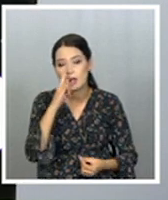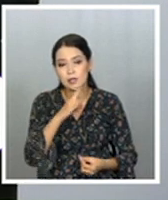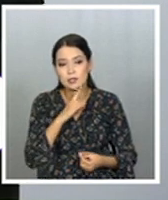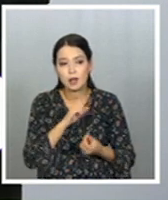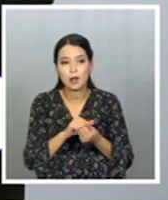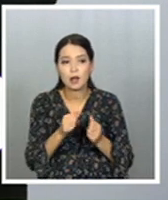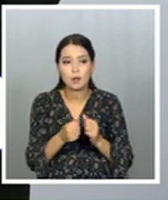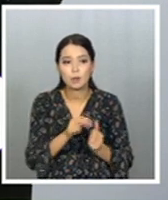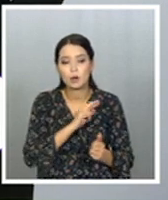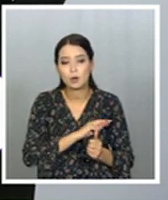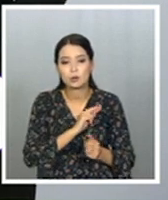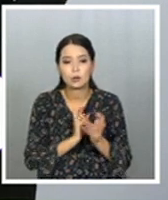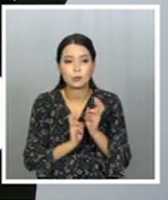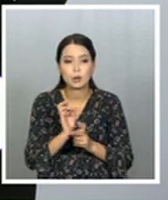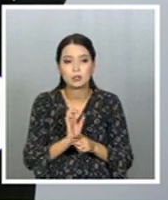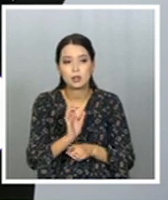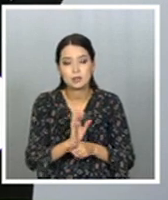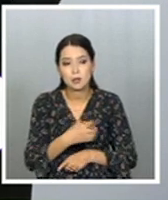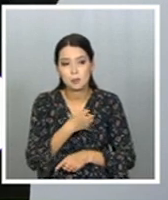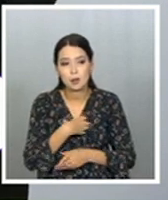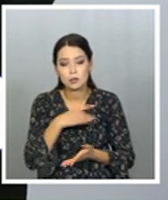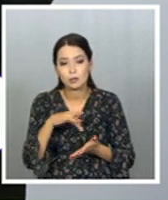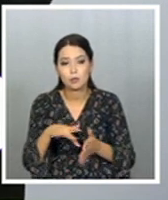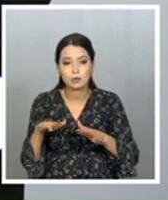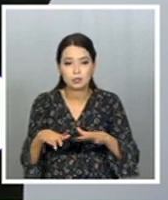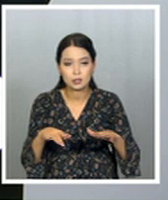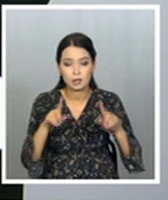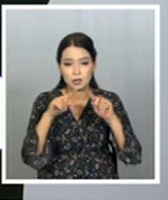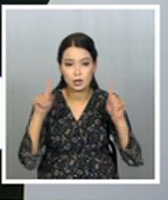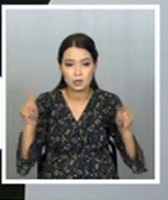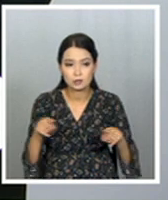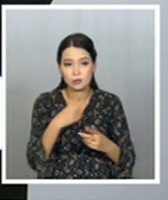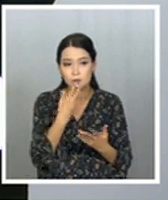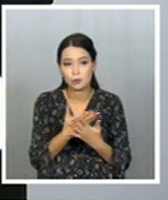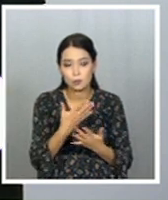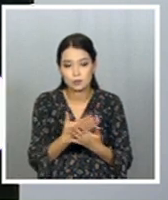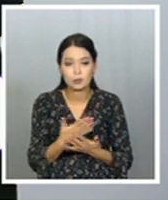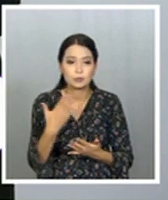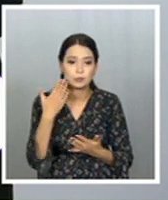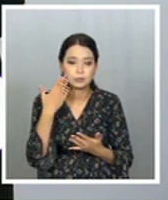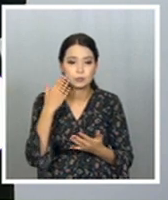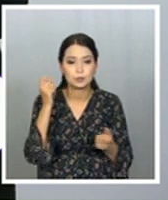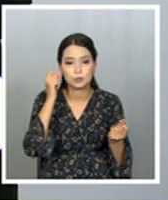минералды ресурстарын өңдеудің басты орталықтарын картадан көрсетіп, сипаттадыңыздар.